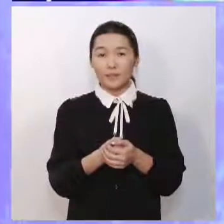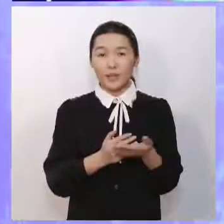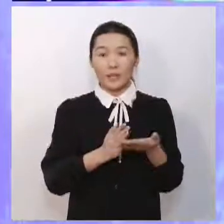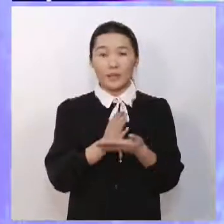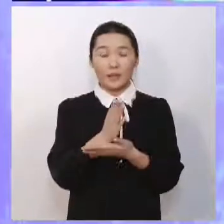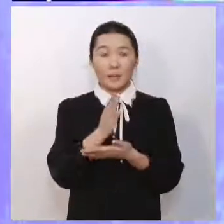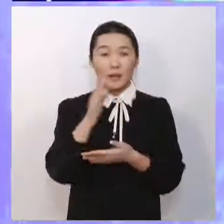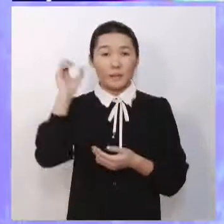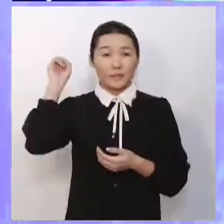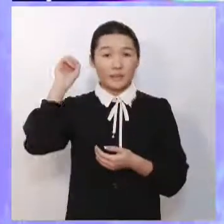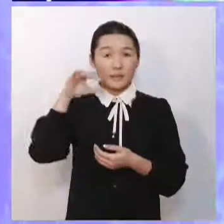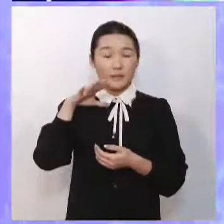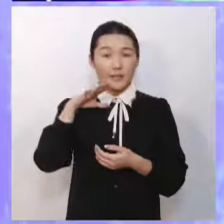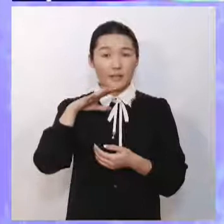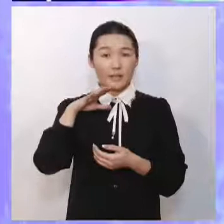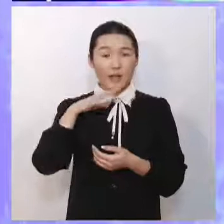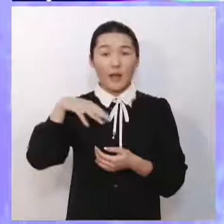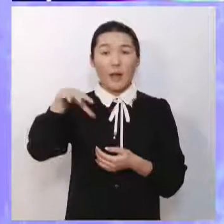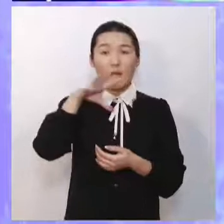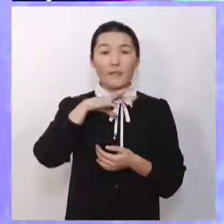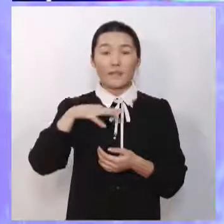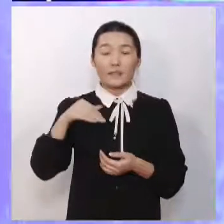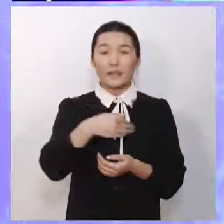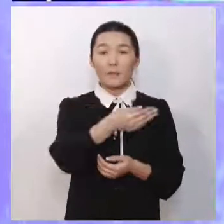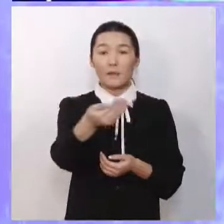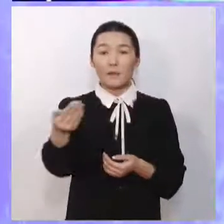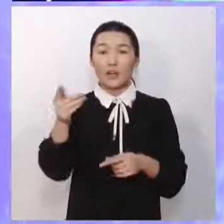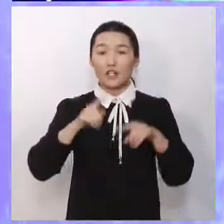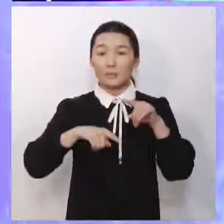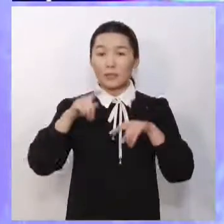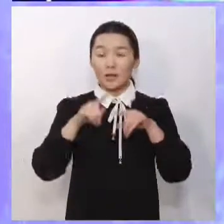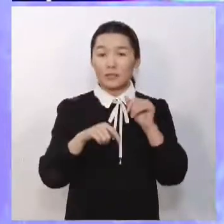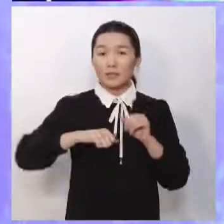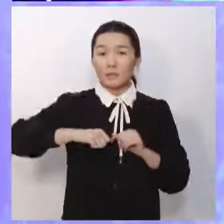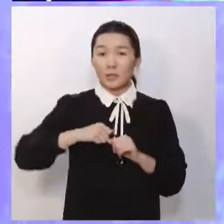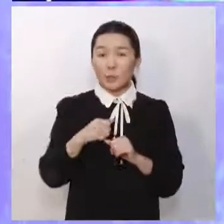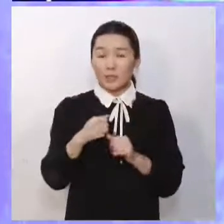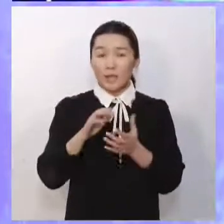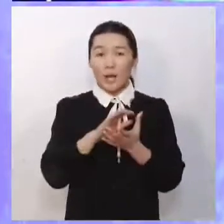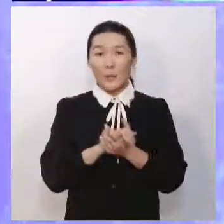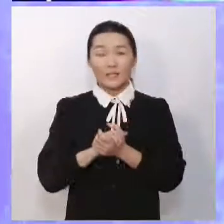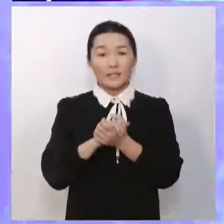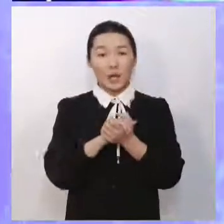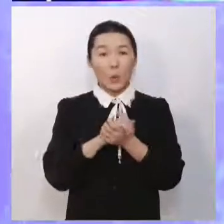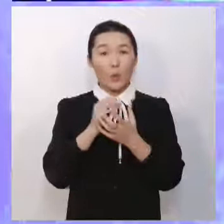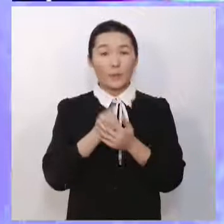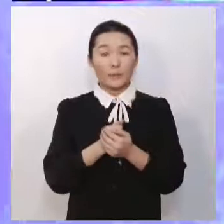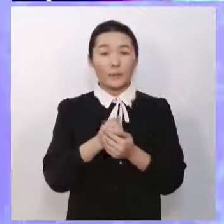Направьте свет всем вашим родным, друзьям, знакомым. Пусть этот